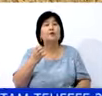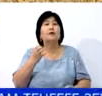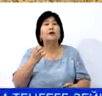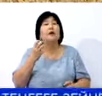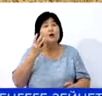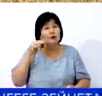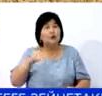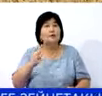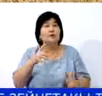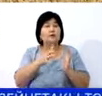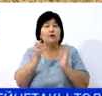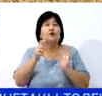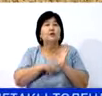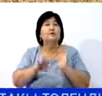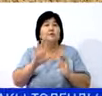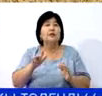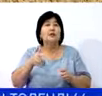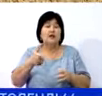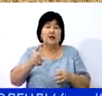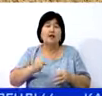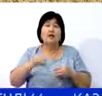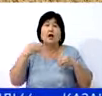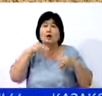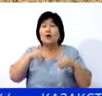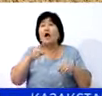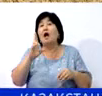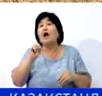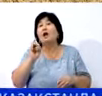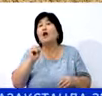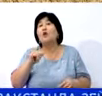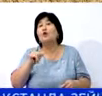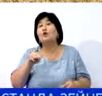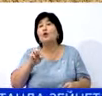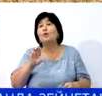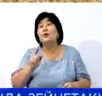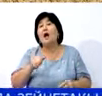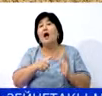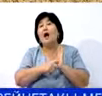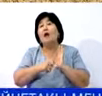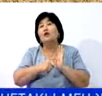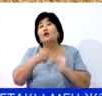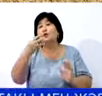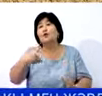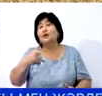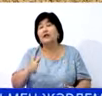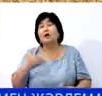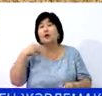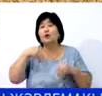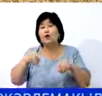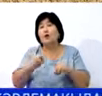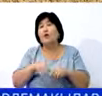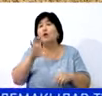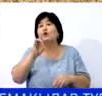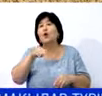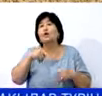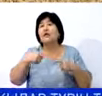гектарға күріш егілді. Қараултөбеде 630 гектар жерге күріш егіліп, оның ішінде